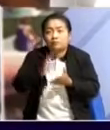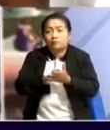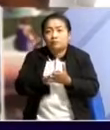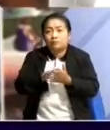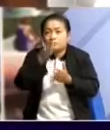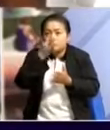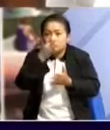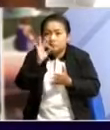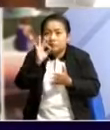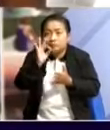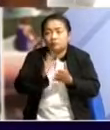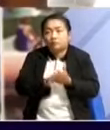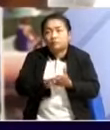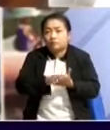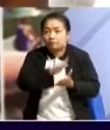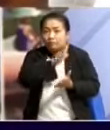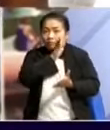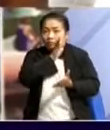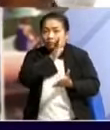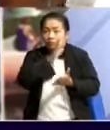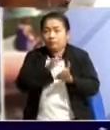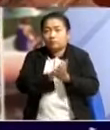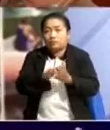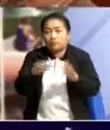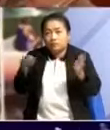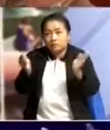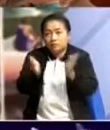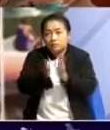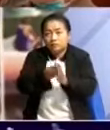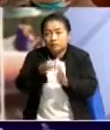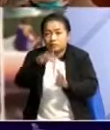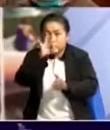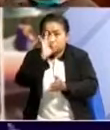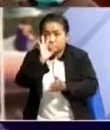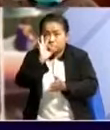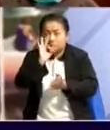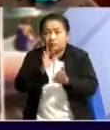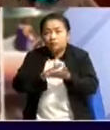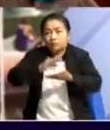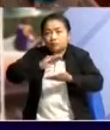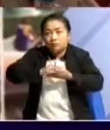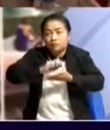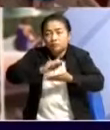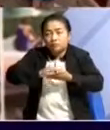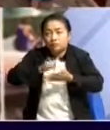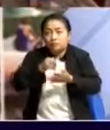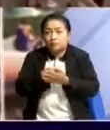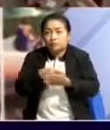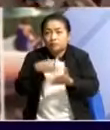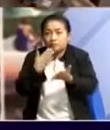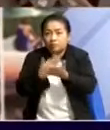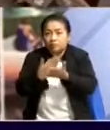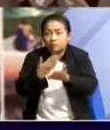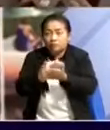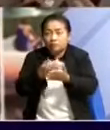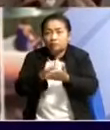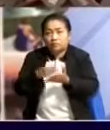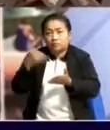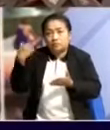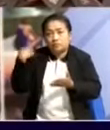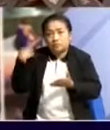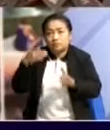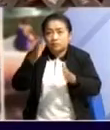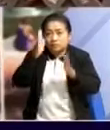ณีถูกหลอกลวงร่วมออมเงินผ่านช่องทาง Facebook โดยมีผู้เสียหายจากทั่วจังหวัดพิษณุโลกเนี่ยไม่ต่ำกว่า300ร